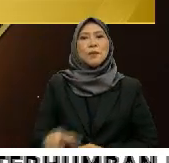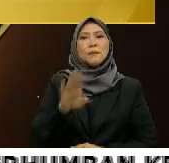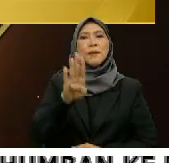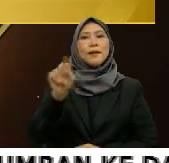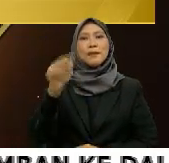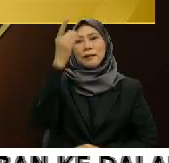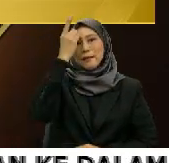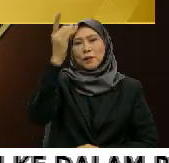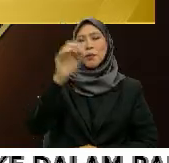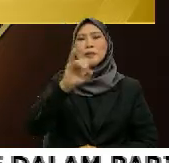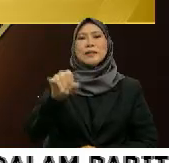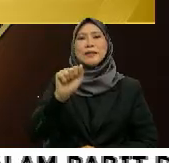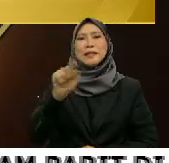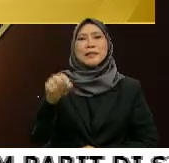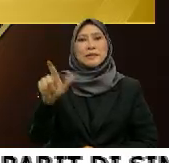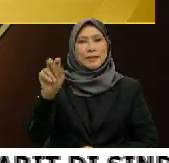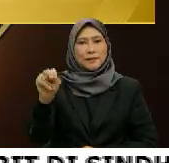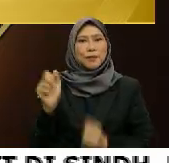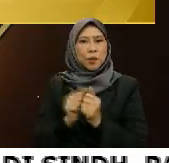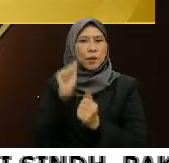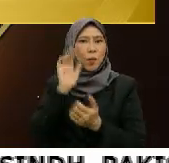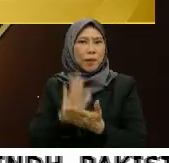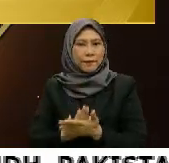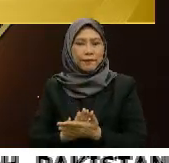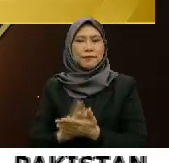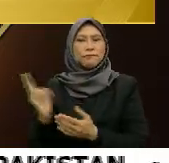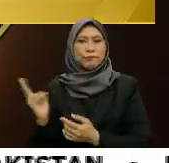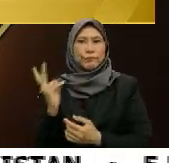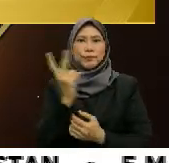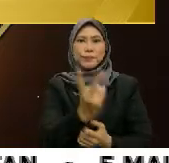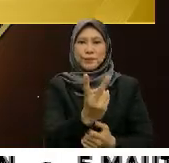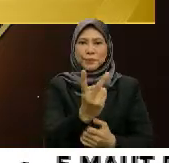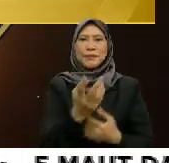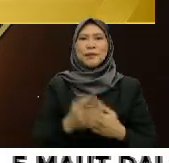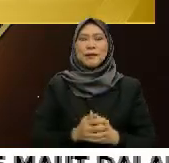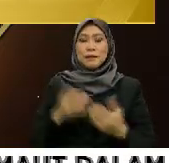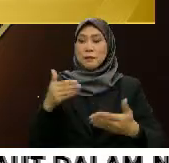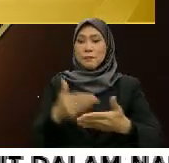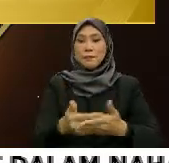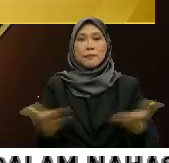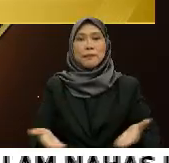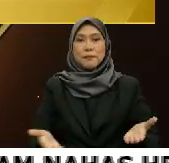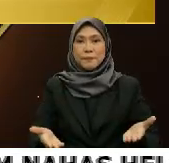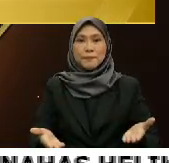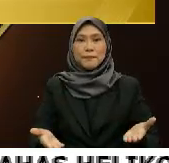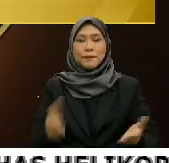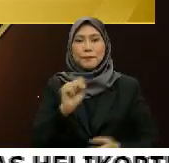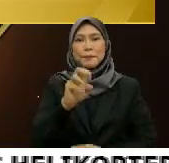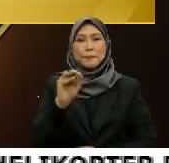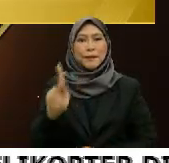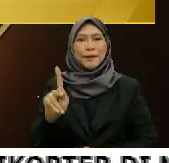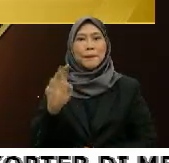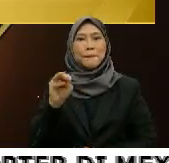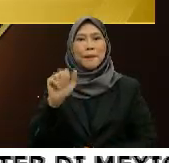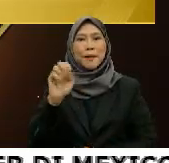barisan nasional yaitu Datuk Ahmad jasma Yakub diiringi istri latin one Ismail ee tipe ee di pekarangan SMP